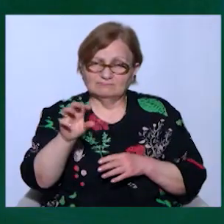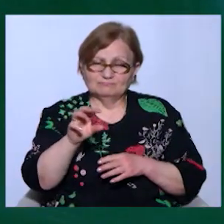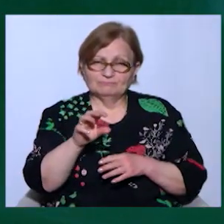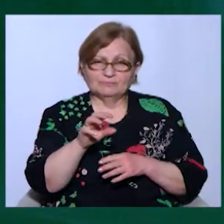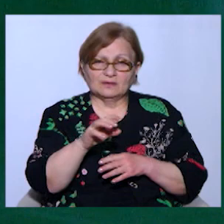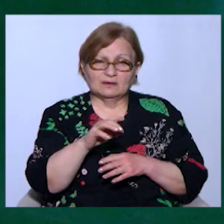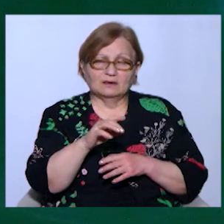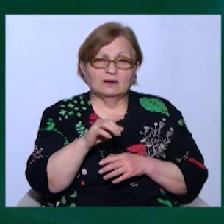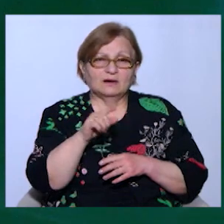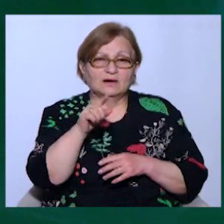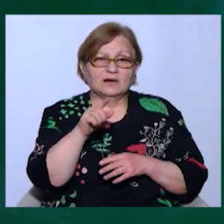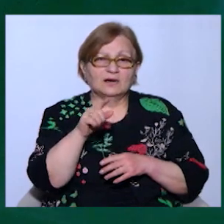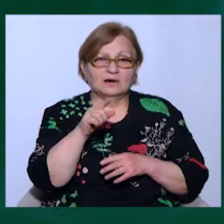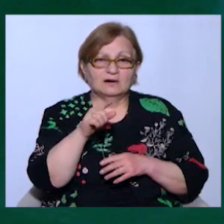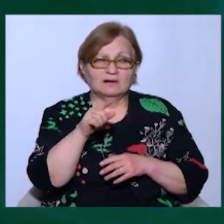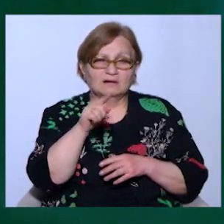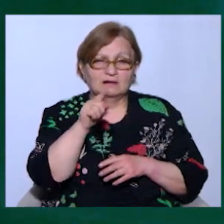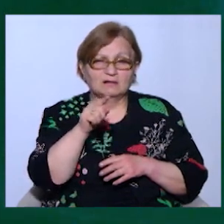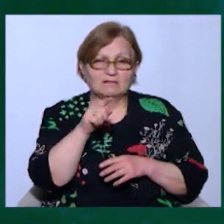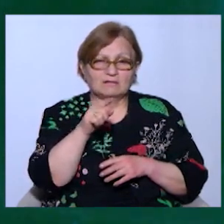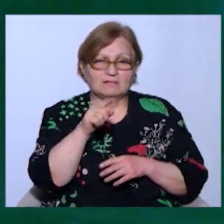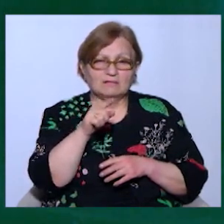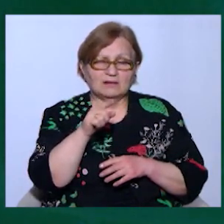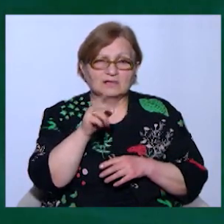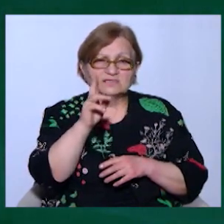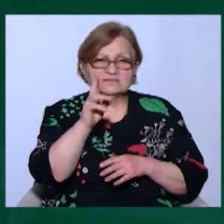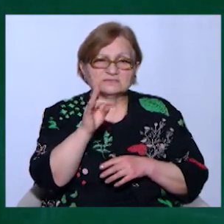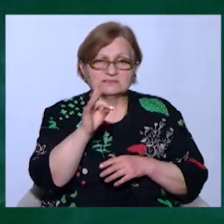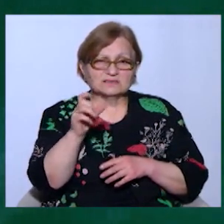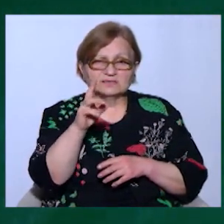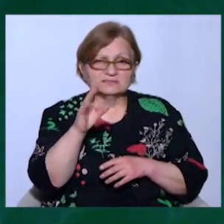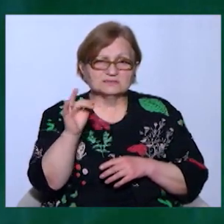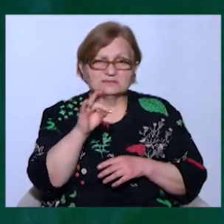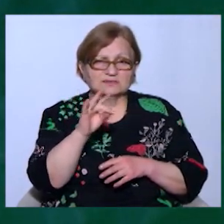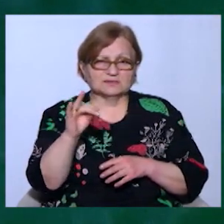წირი, რომელსაც განსაკუთრებული თვისება აქვს. მას წრეწირი.